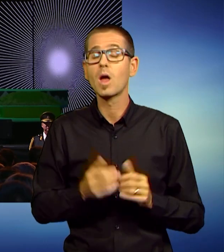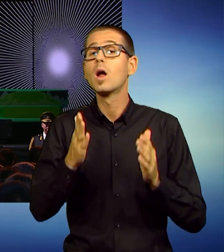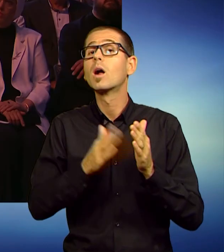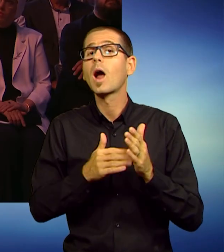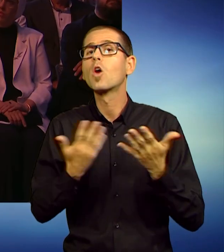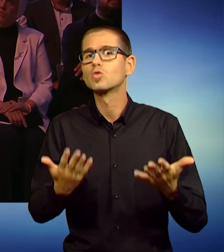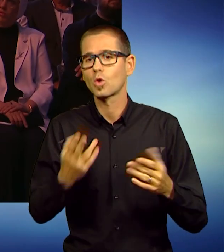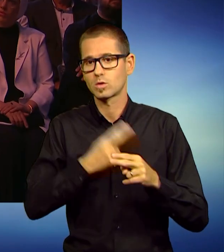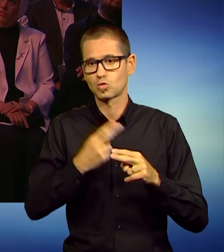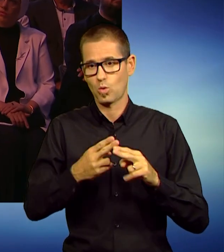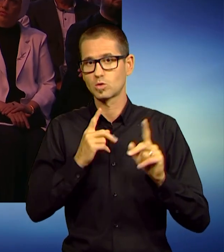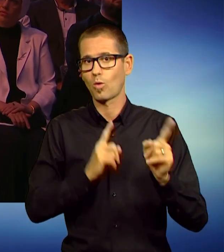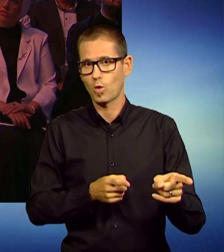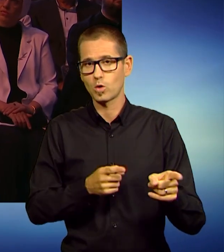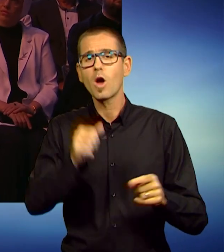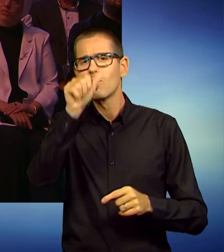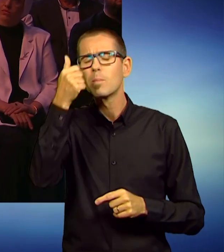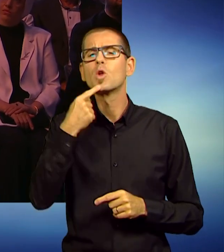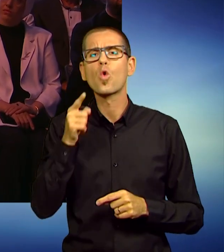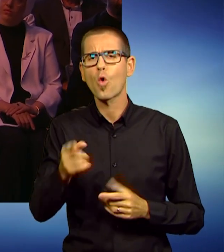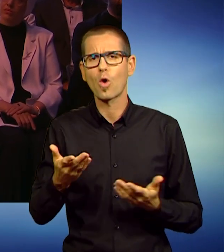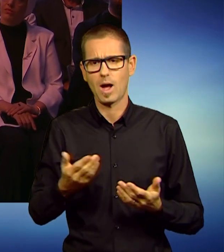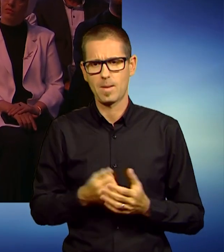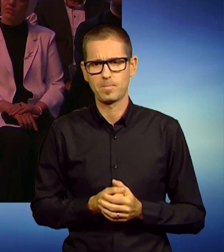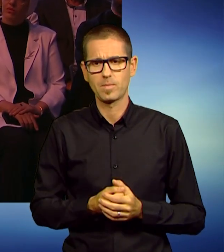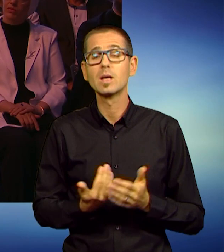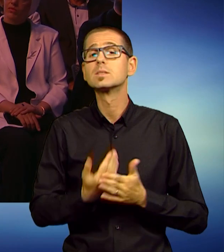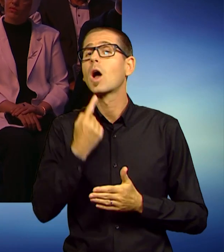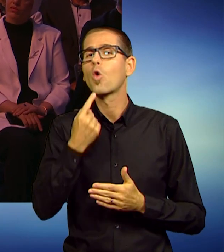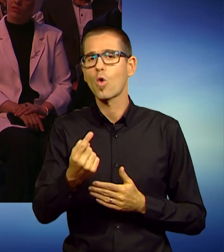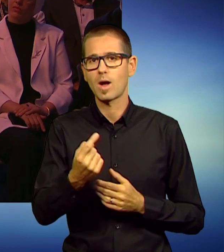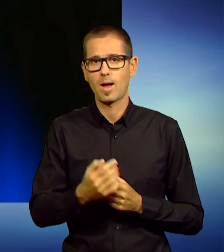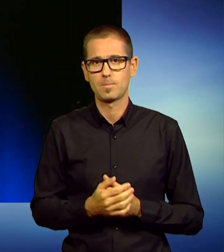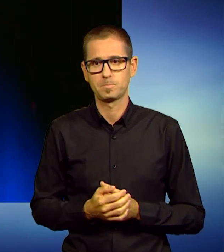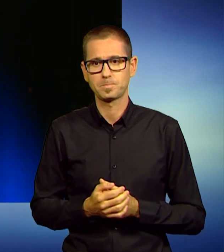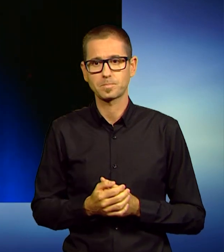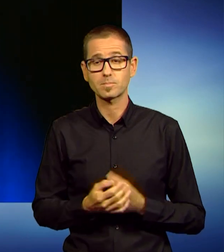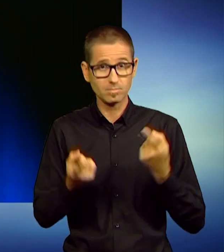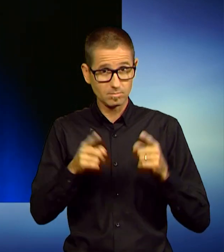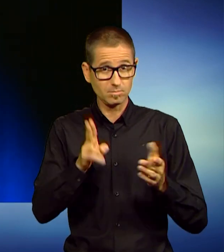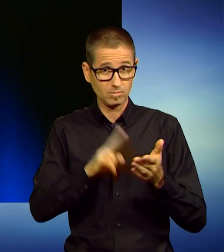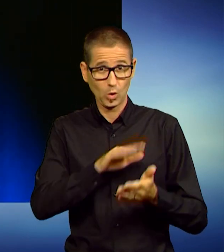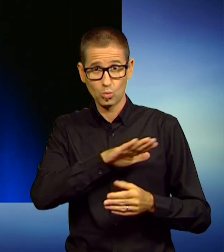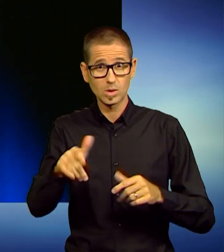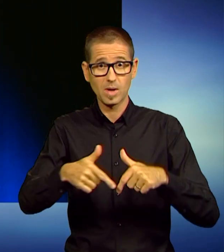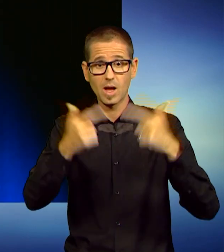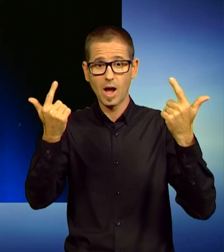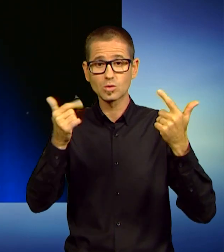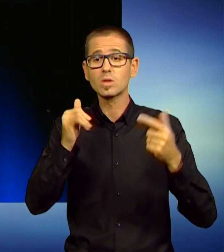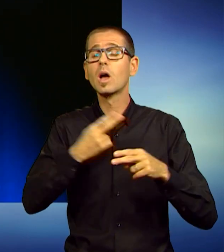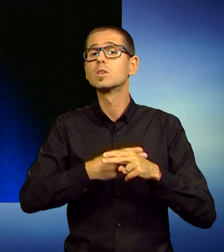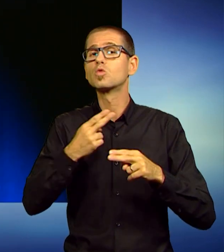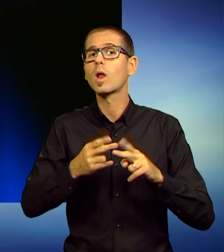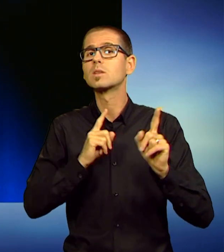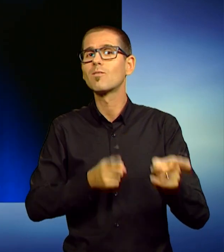Kakšno državljansko vojno? V imenu koga? Za koga? Ali je res vsem jasno, da